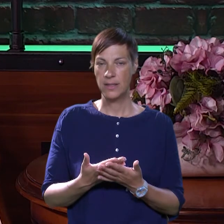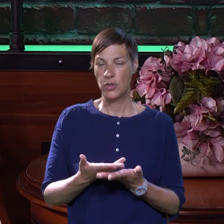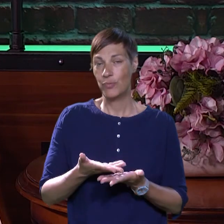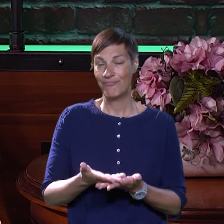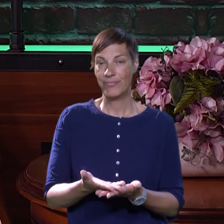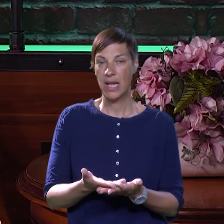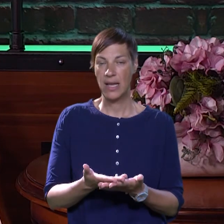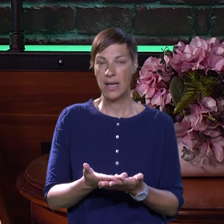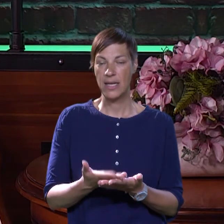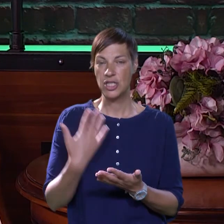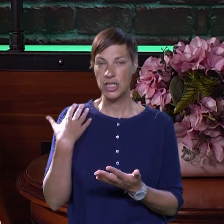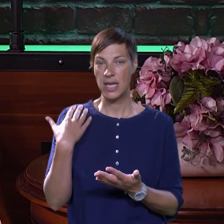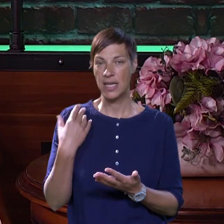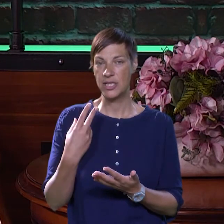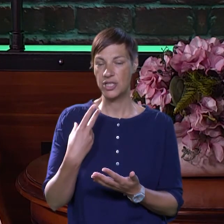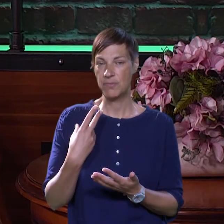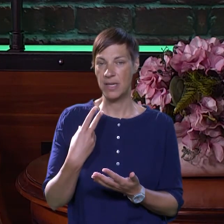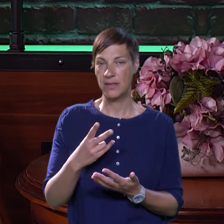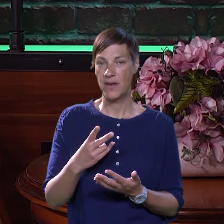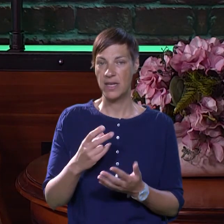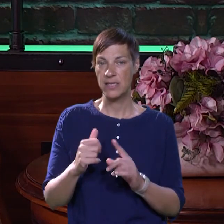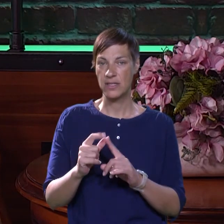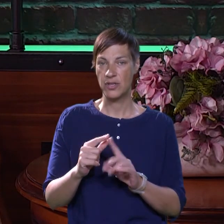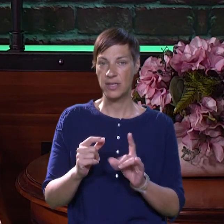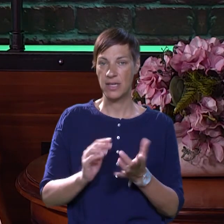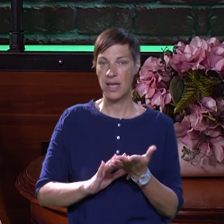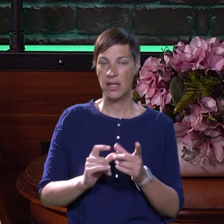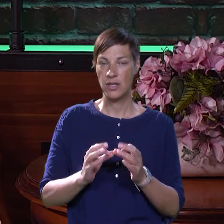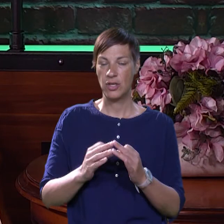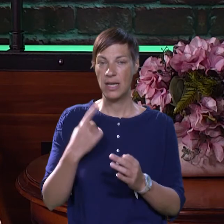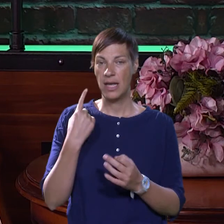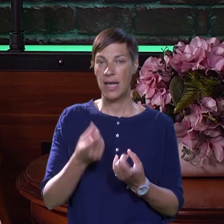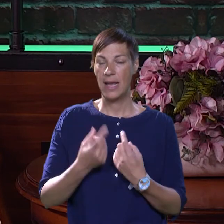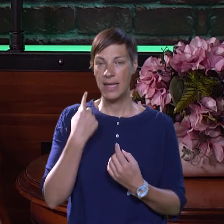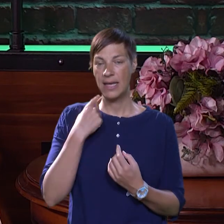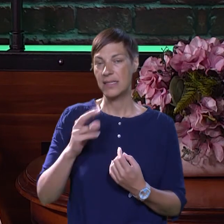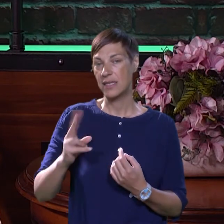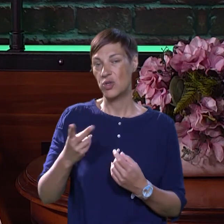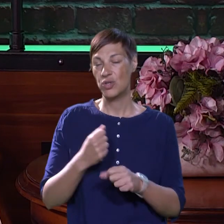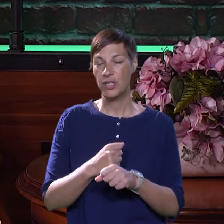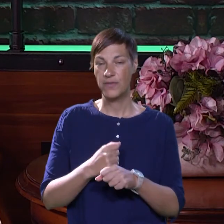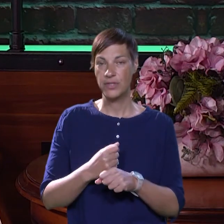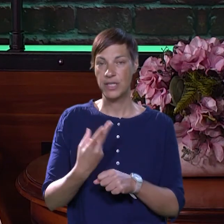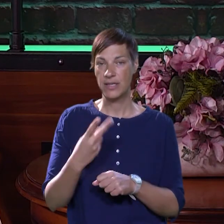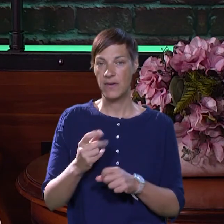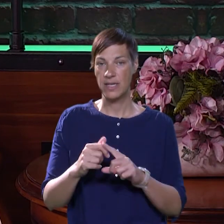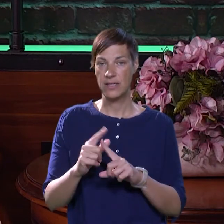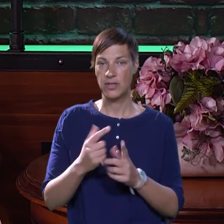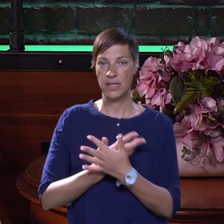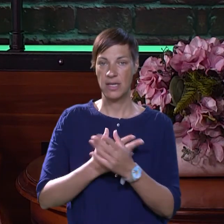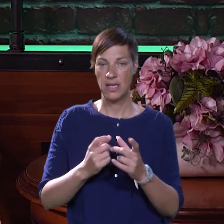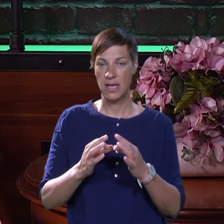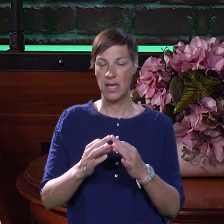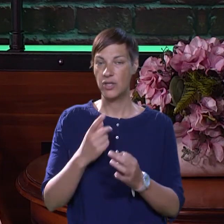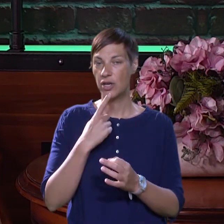to leži na leđima 12 koordinatora, ali Engleska drugačije funkcionira. Dakle, tih 12